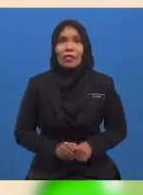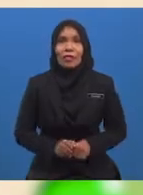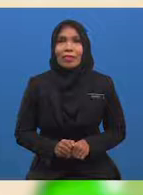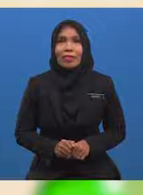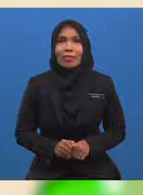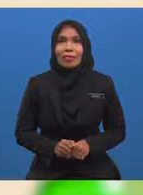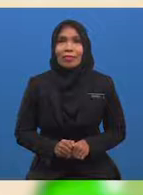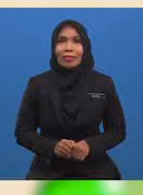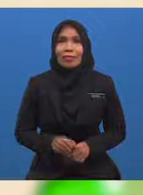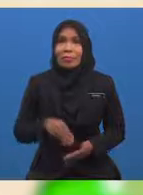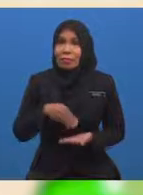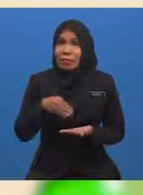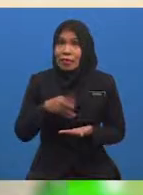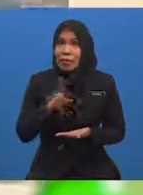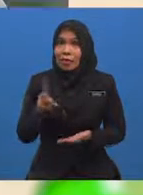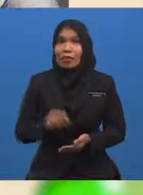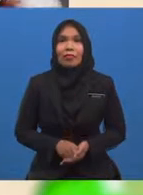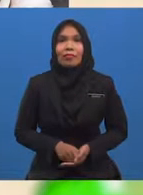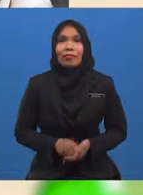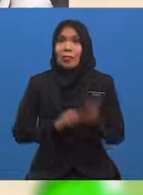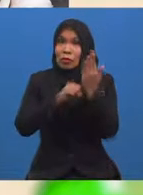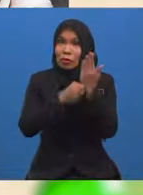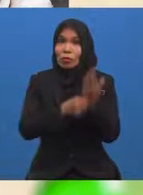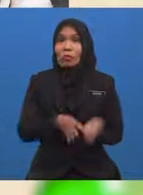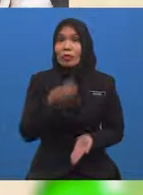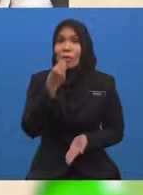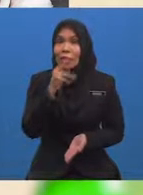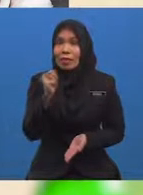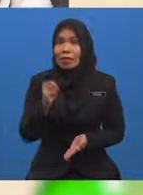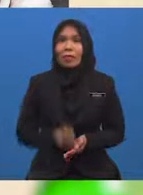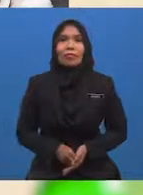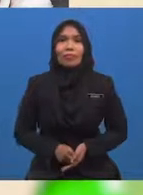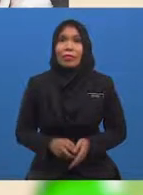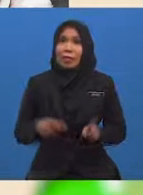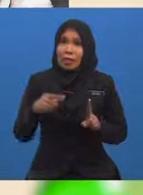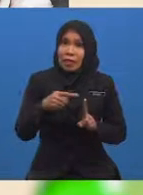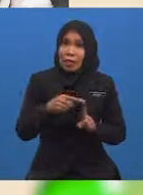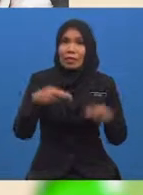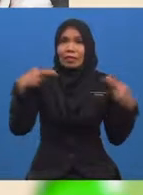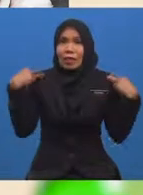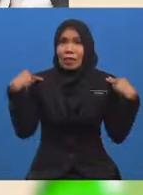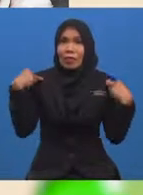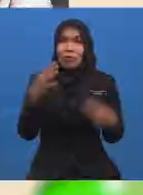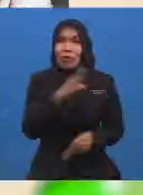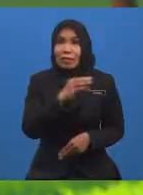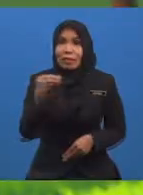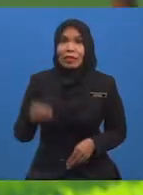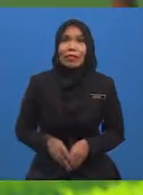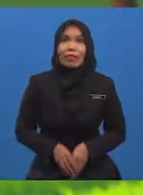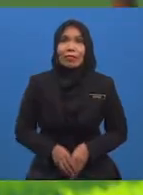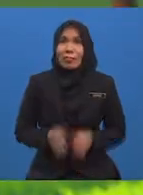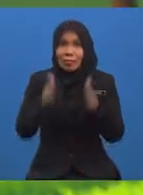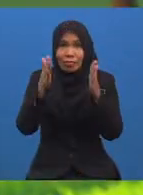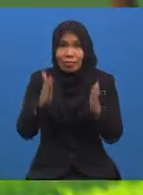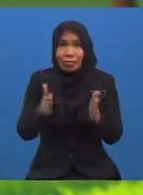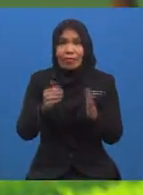sumber makanan kepada haiwan dan manusia. Macam mana tu, bukan ke mama